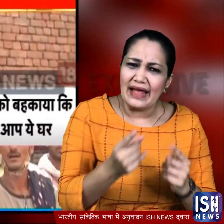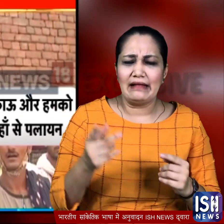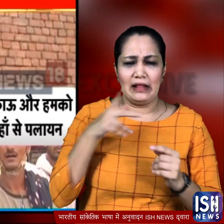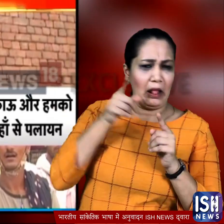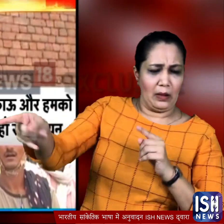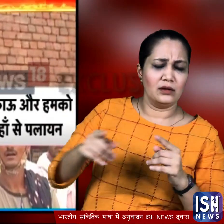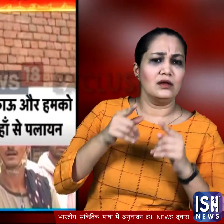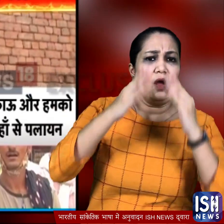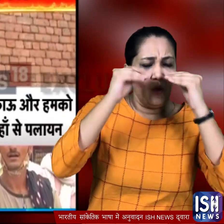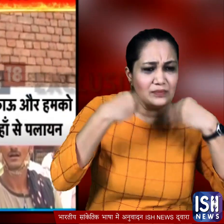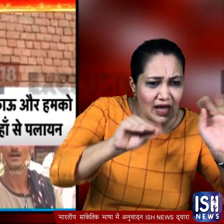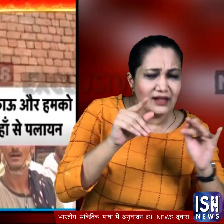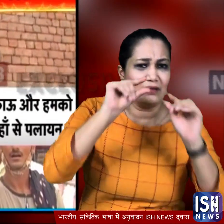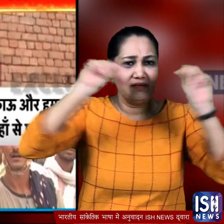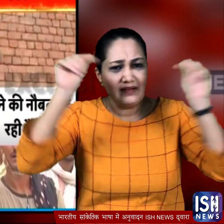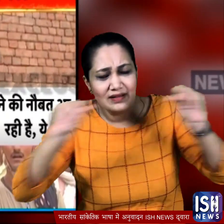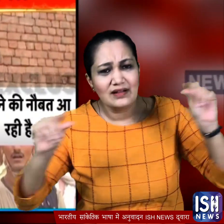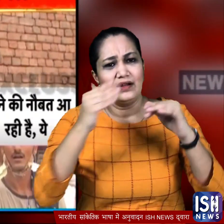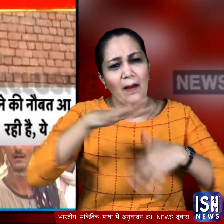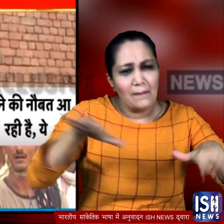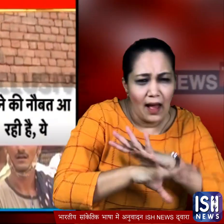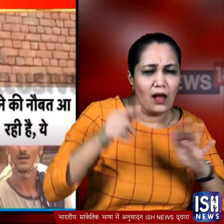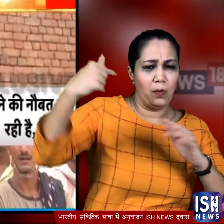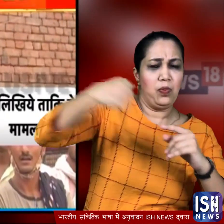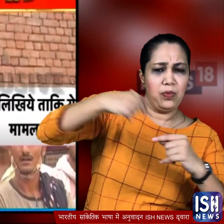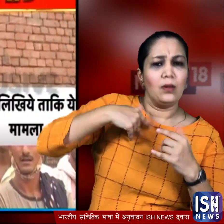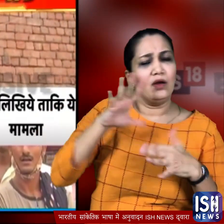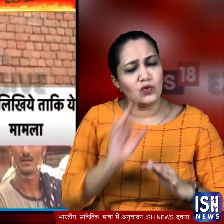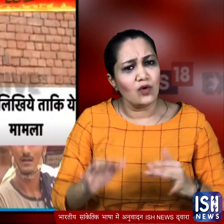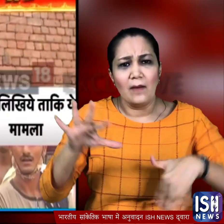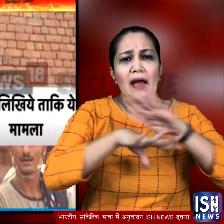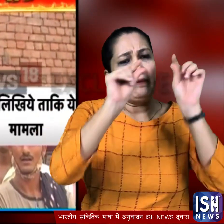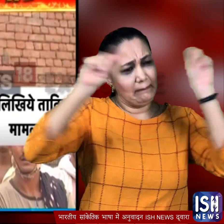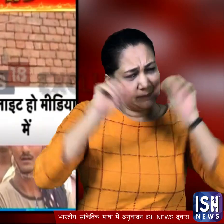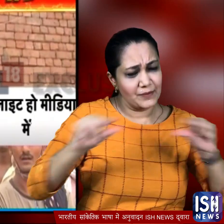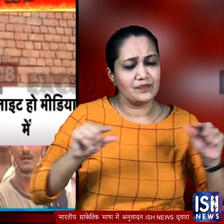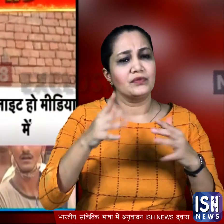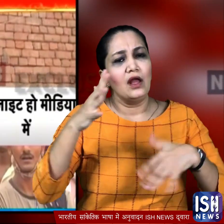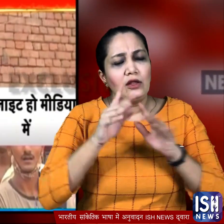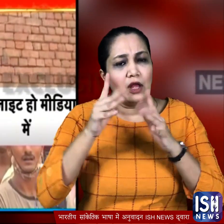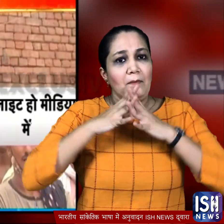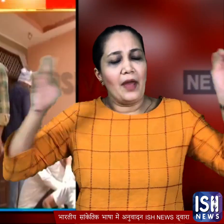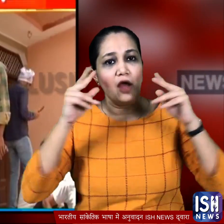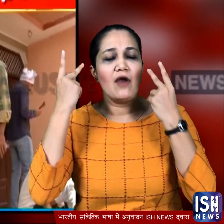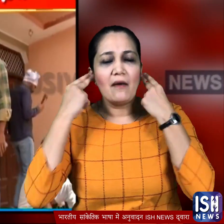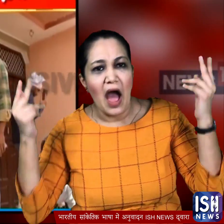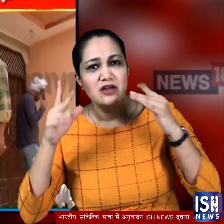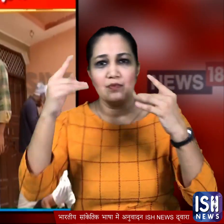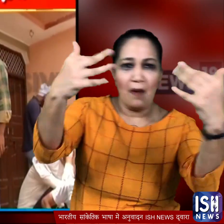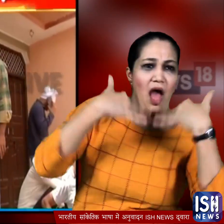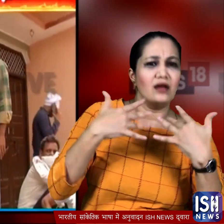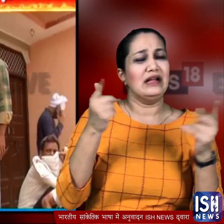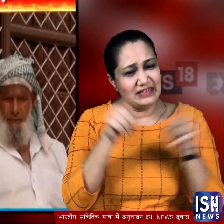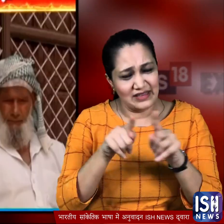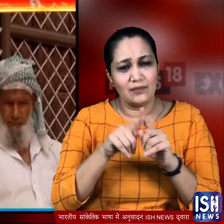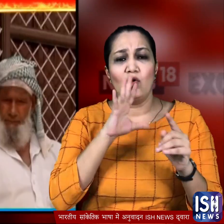ये घर बिकाओ और हमको ऐसे प्लान करने की नौबत आ रही है, ये सब आप लिखिए ताकि ये मामला हाईलाइट हो मीडिया में। अलीगढ़ के